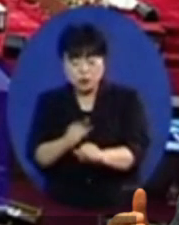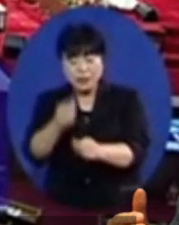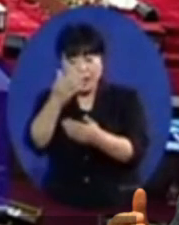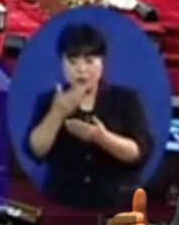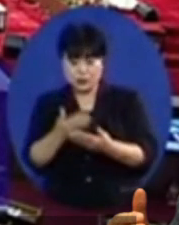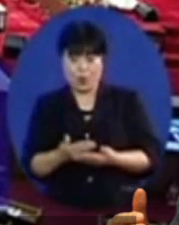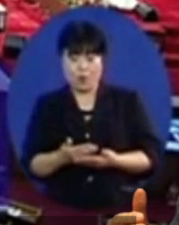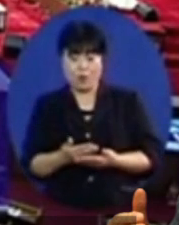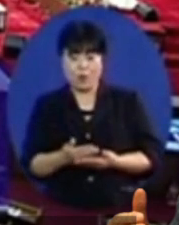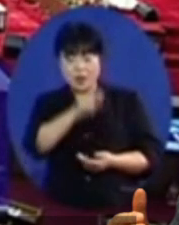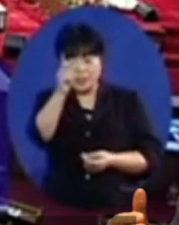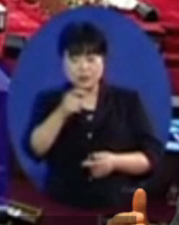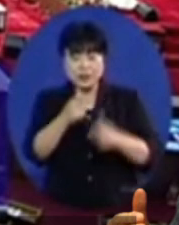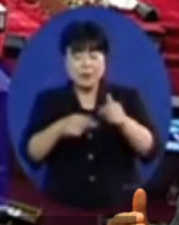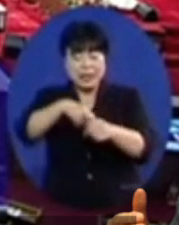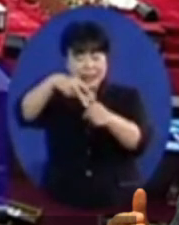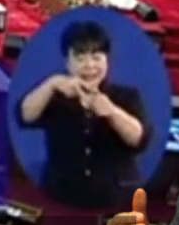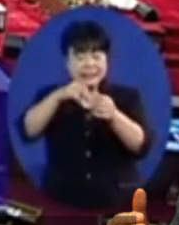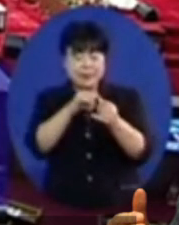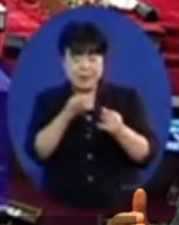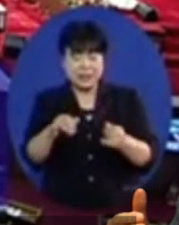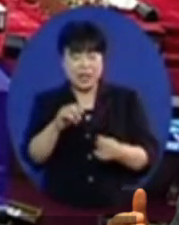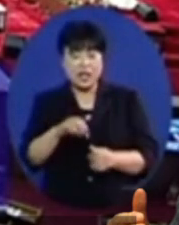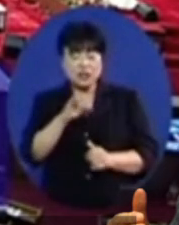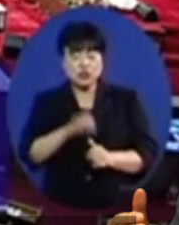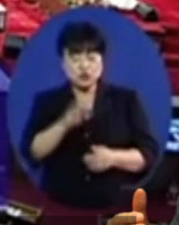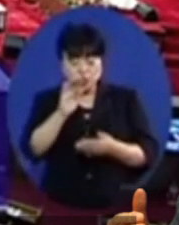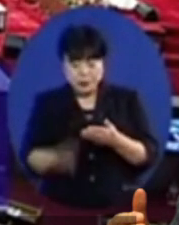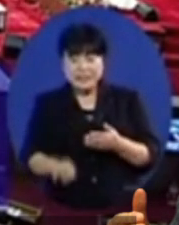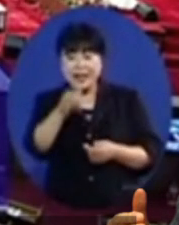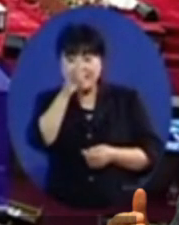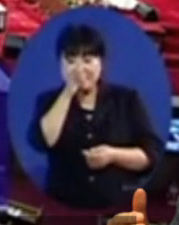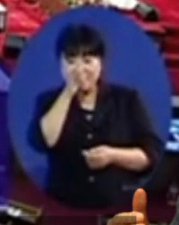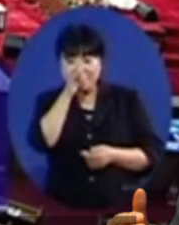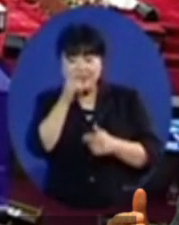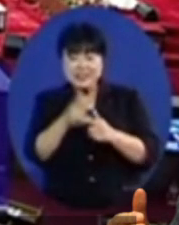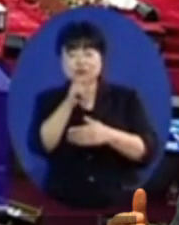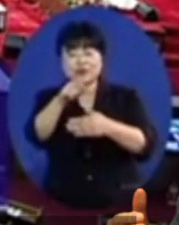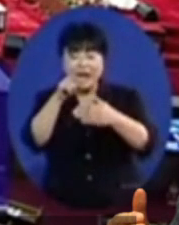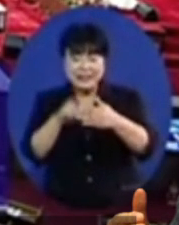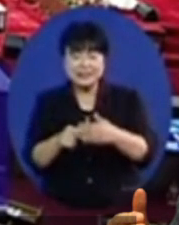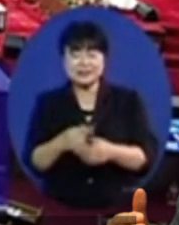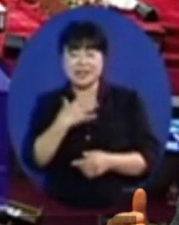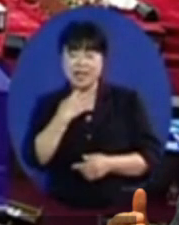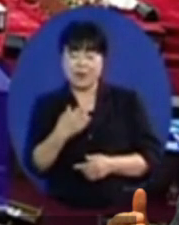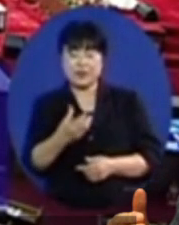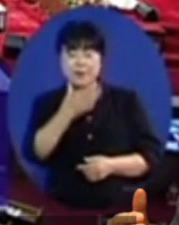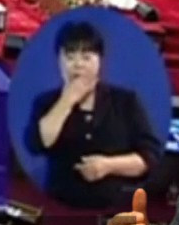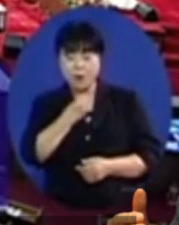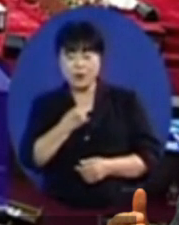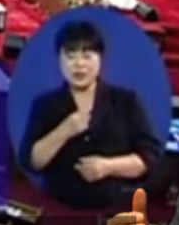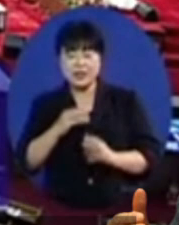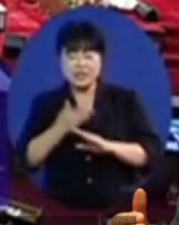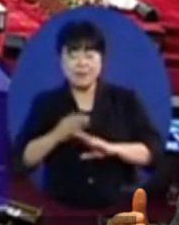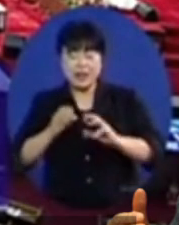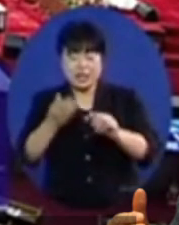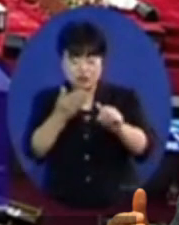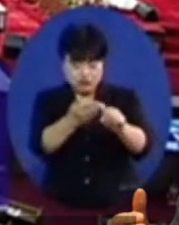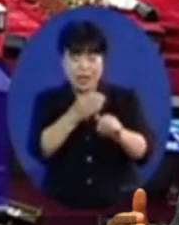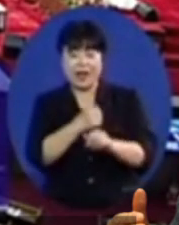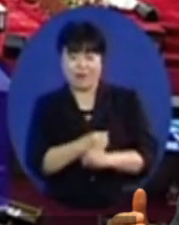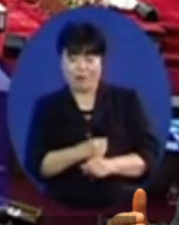속량하였으니 기록된 바 나무에 달린 자마다 저주 아래 있는 자라 하였습니다. 이는 그리스도 예수 안에서 아브라함의 복이 이방인에게 미치게